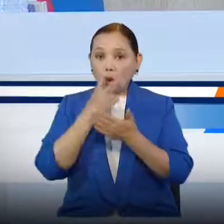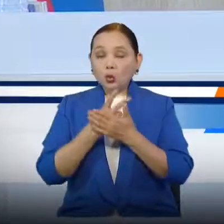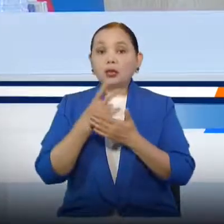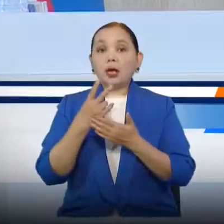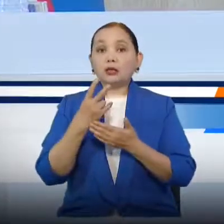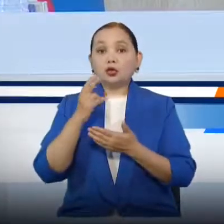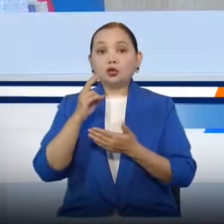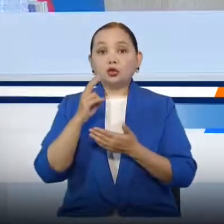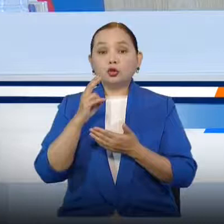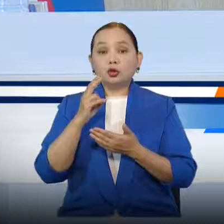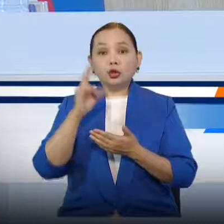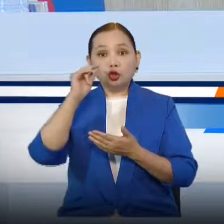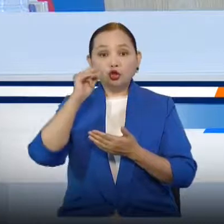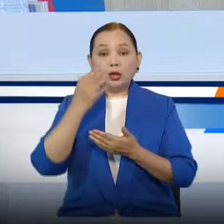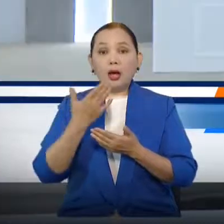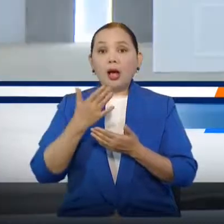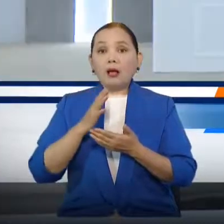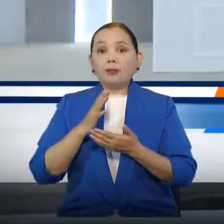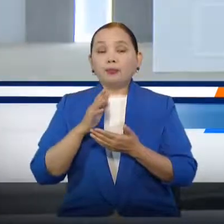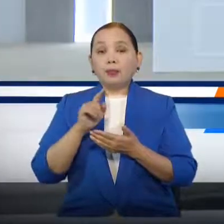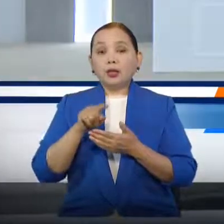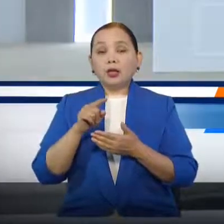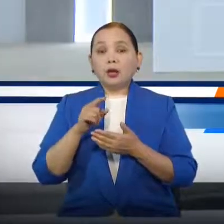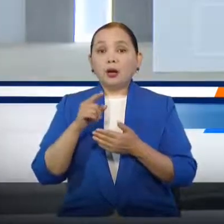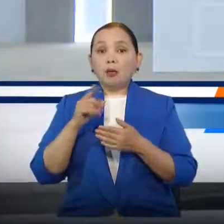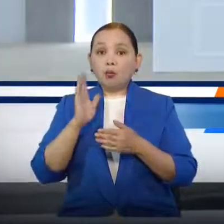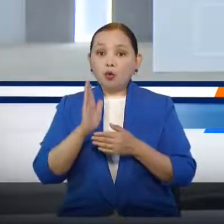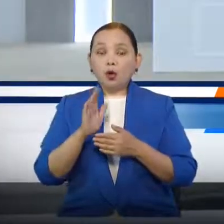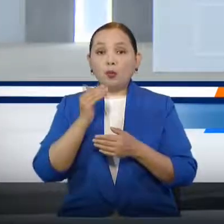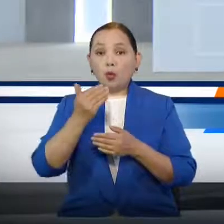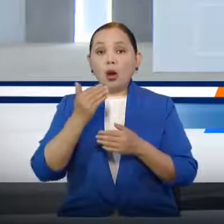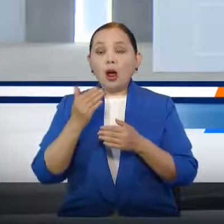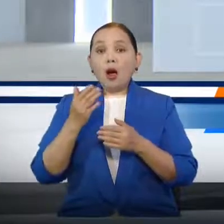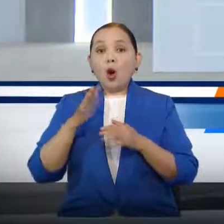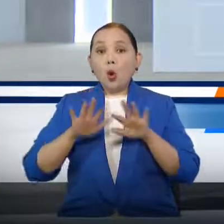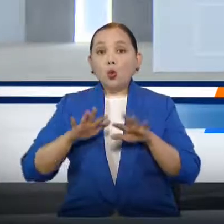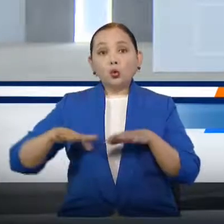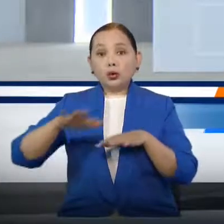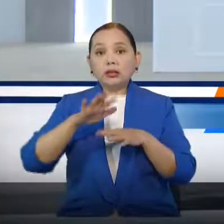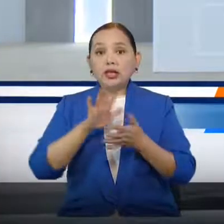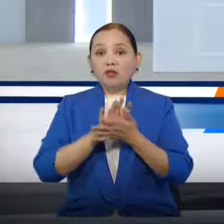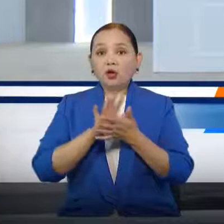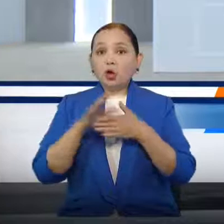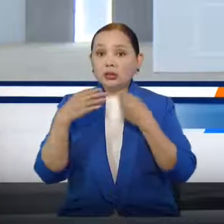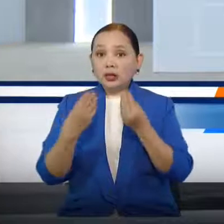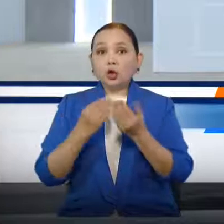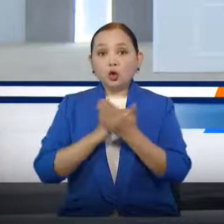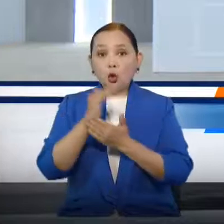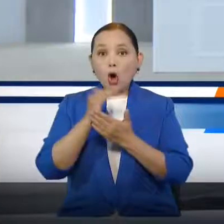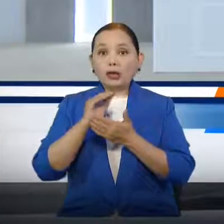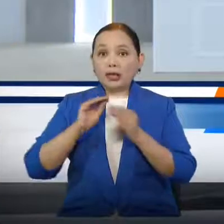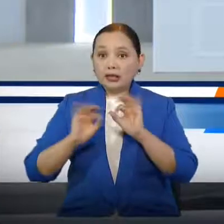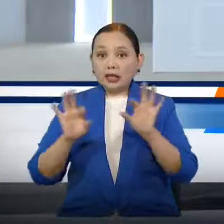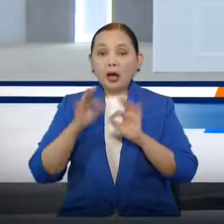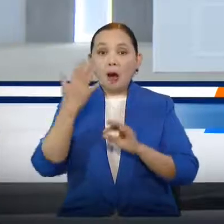ya'ni atmosferaning ifloslanish indeksi bo'lib, u ma'lum bir hududni ifloslantiruvchi yuqorida ta'kidlab o'tgan